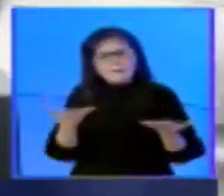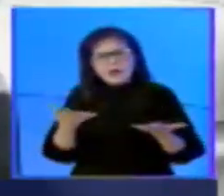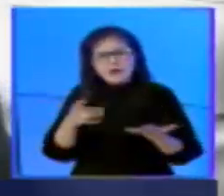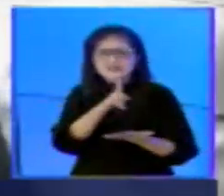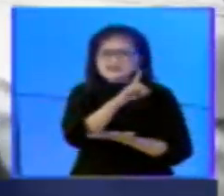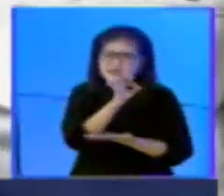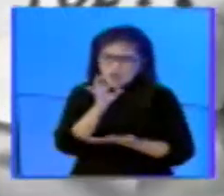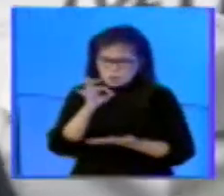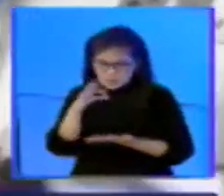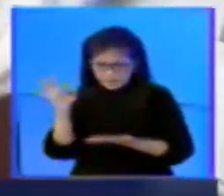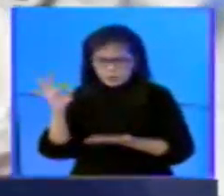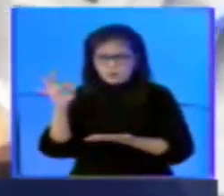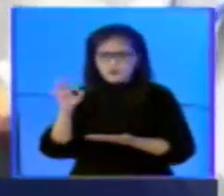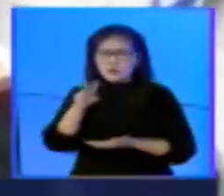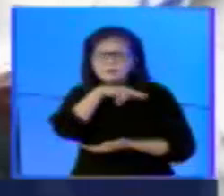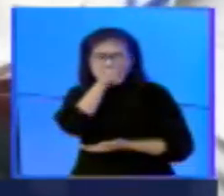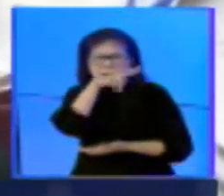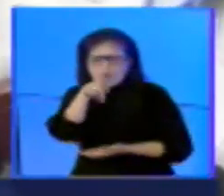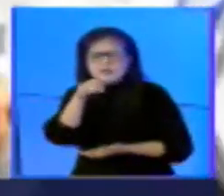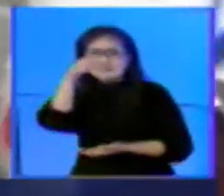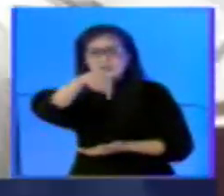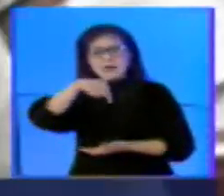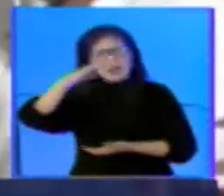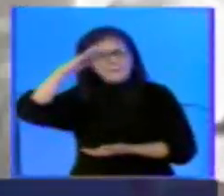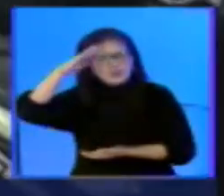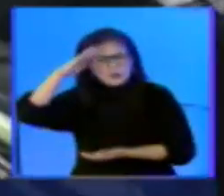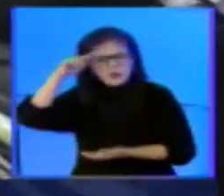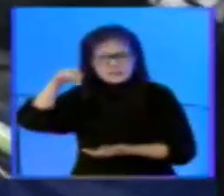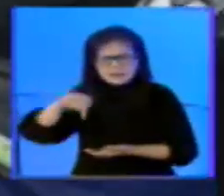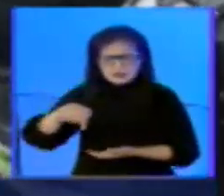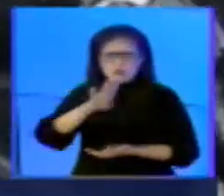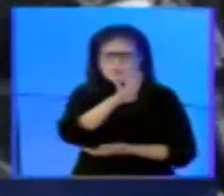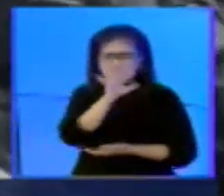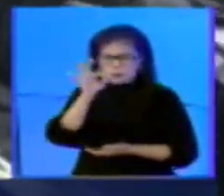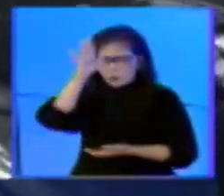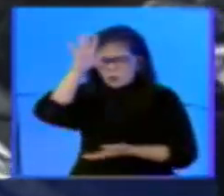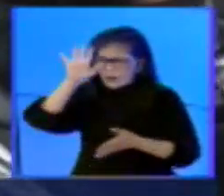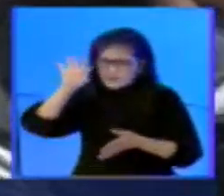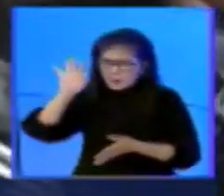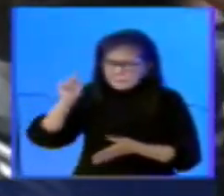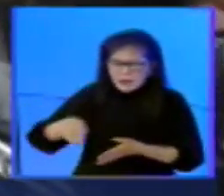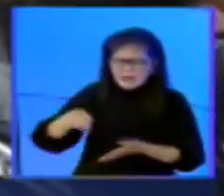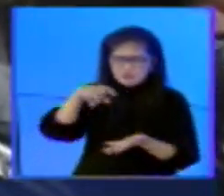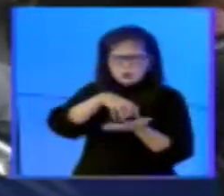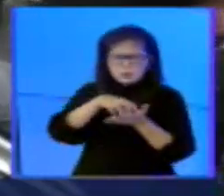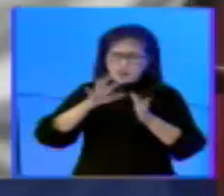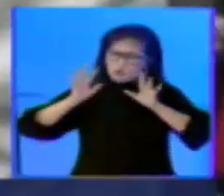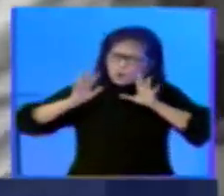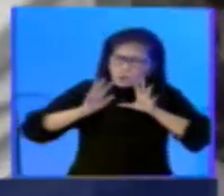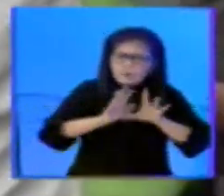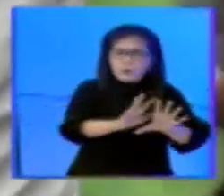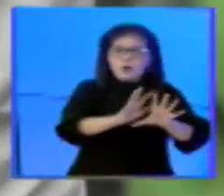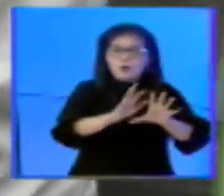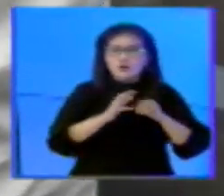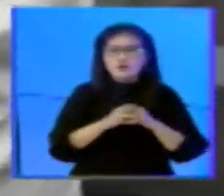dengan... Dalam razia kali ini, petugas menjaring 40 orang yang tidak menggunakan masker saat berada di tempat keramaian ini.